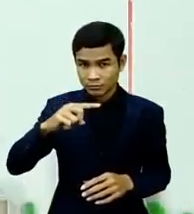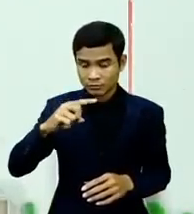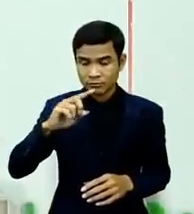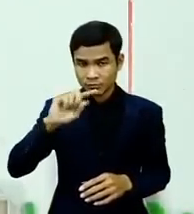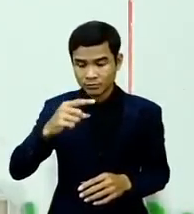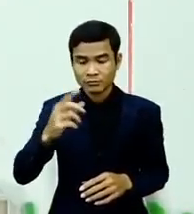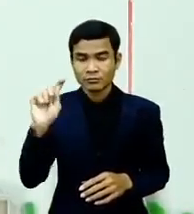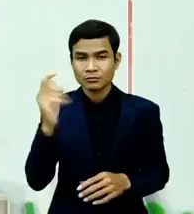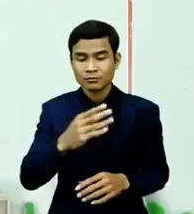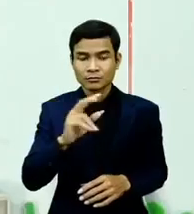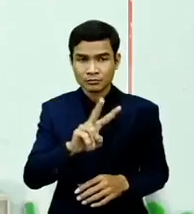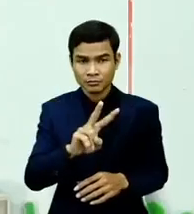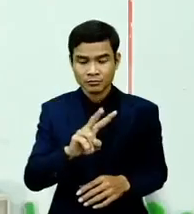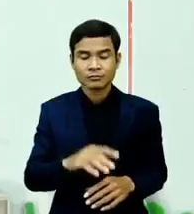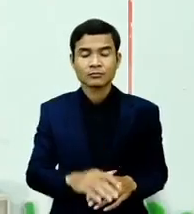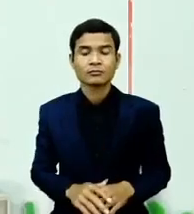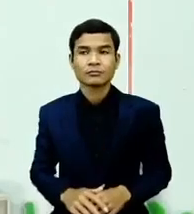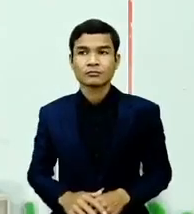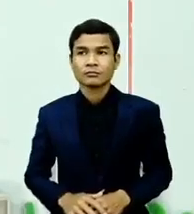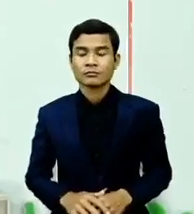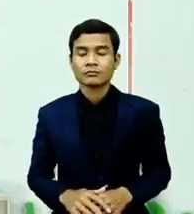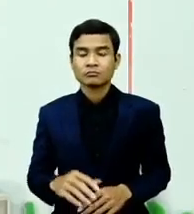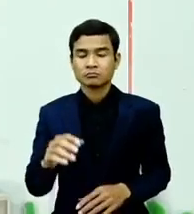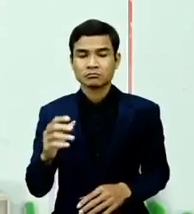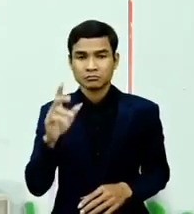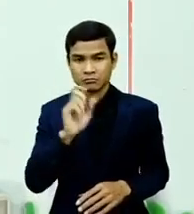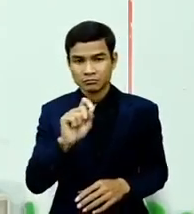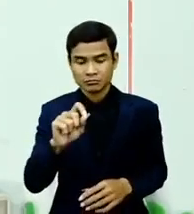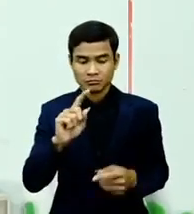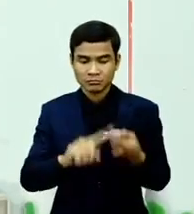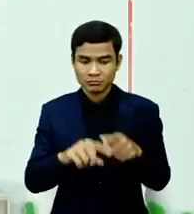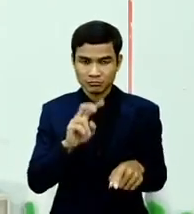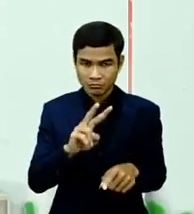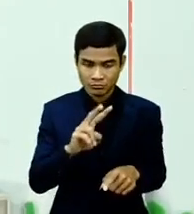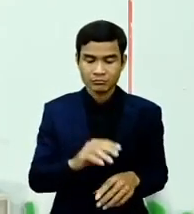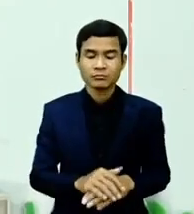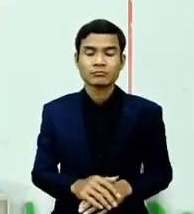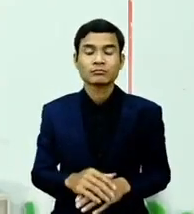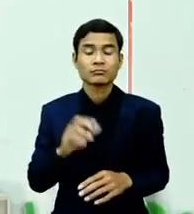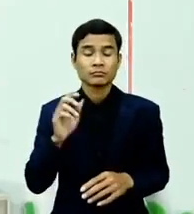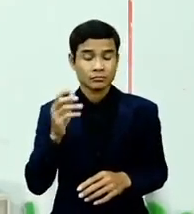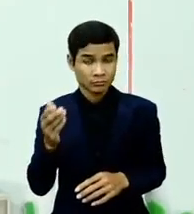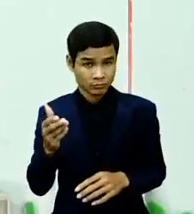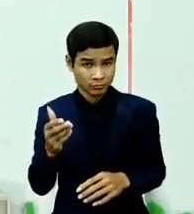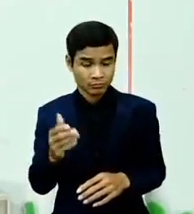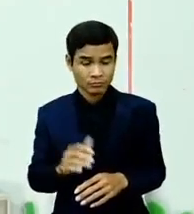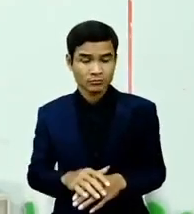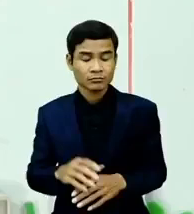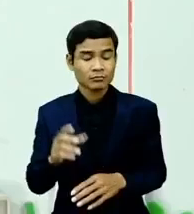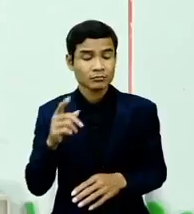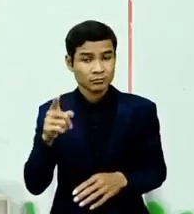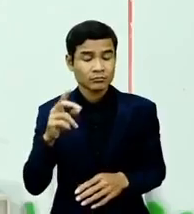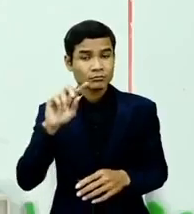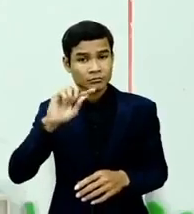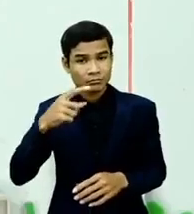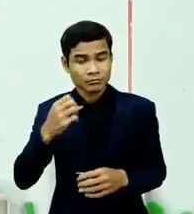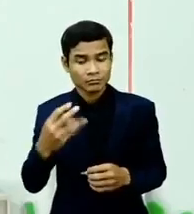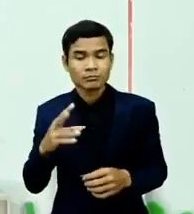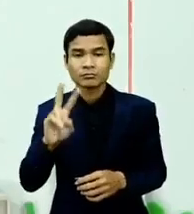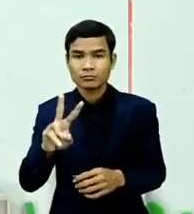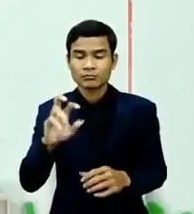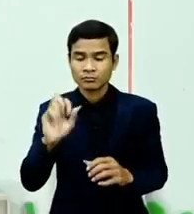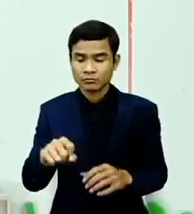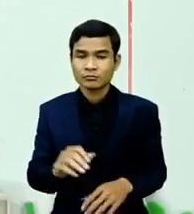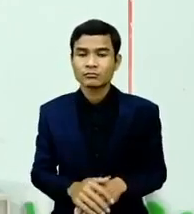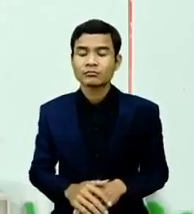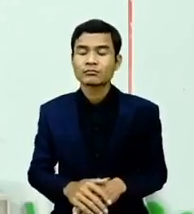ចានេះបូក2ចានេះគឺយើងសរសេរលេខ2តាំងឲ្យបូក2ហើយចាខាងនេះបូកប៉ុន្មានដែរបូក2